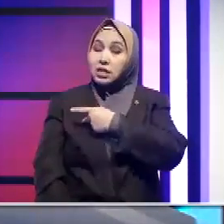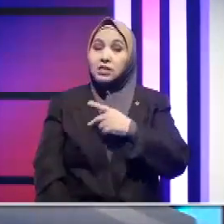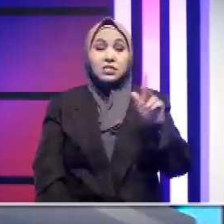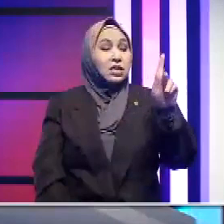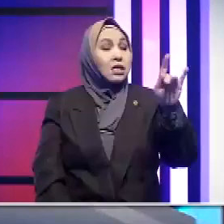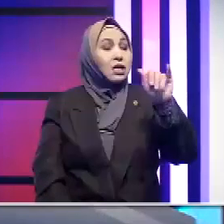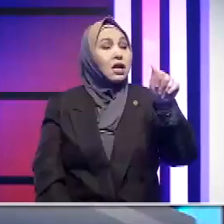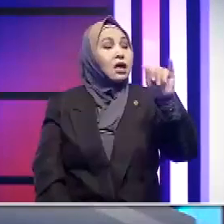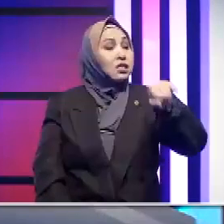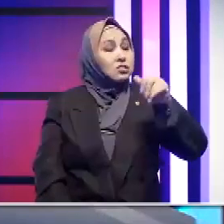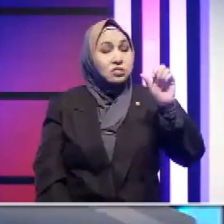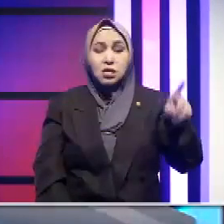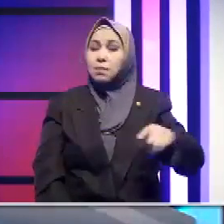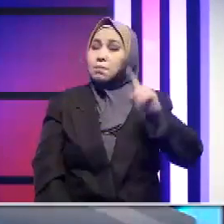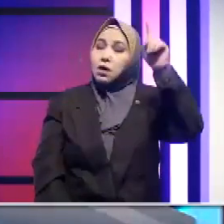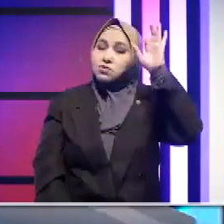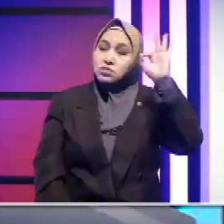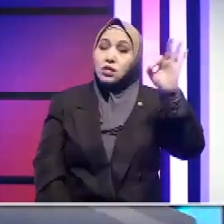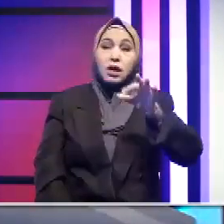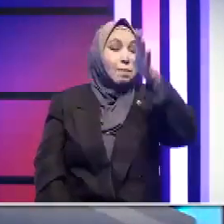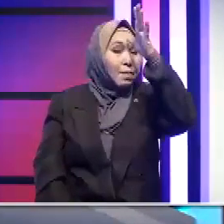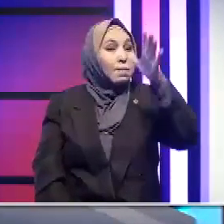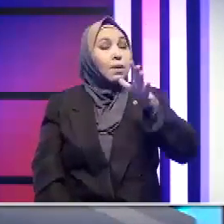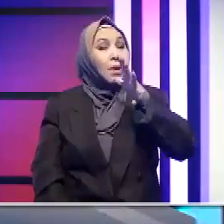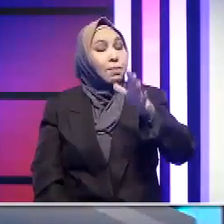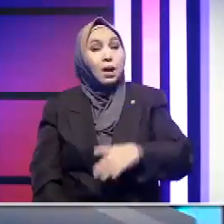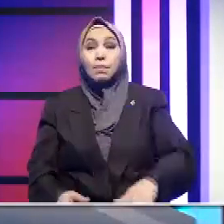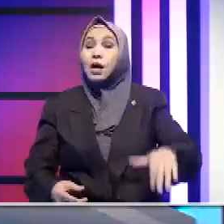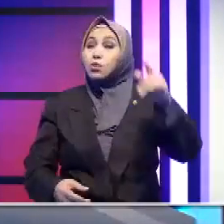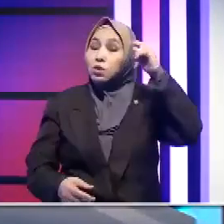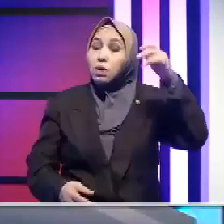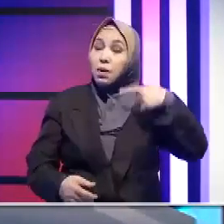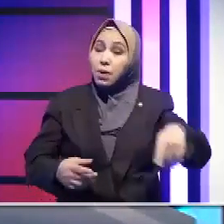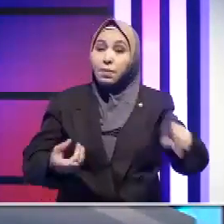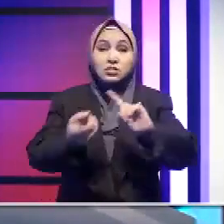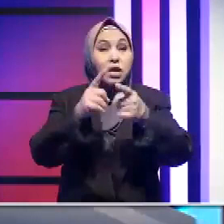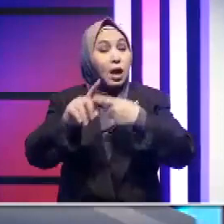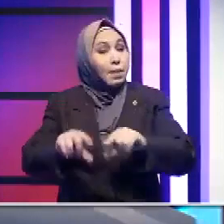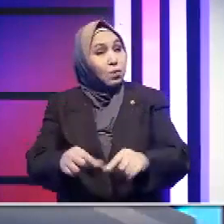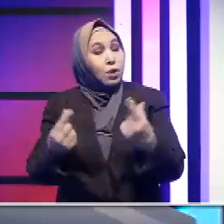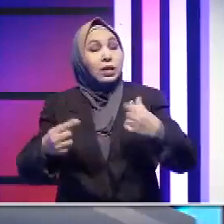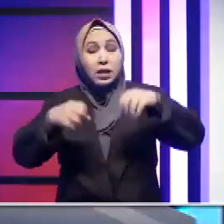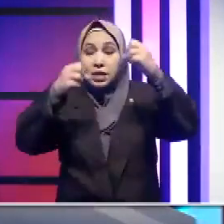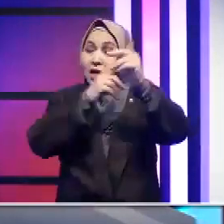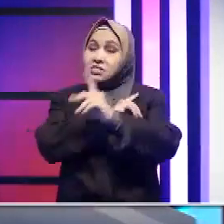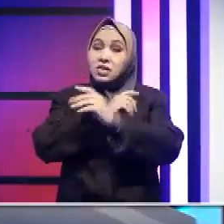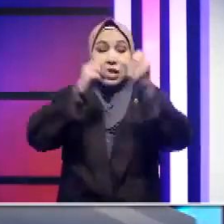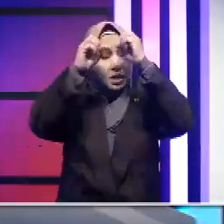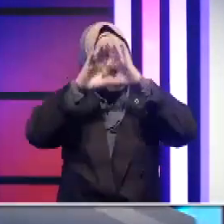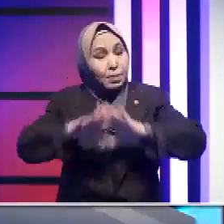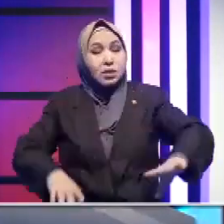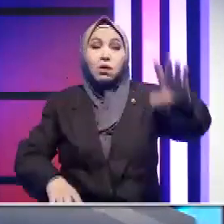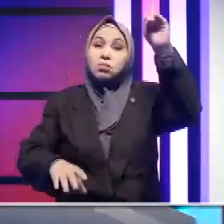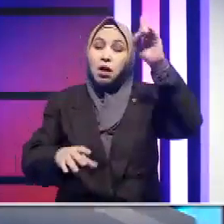Tokyo Subhanallah tanduk kepada ayahnya dan pleton perempuan sabar-sabar Quran yang dikasihi dan rahmat Allah subhanahu wa